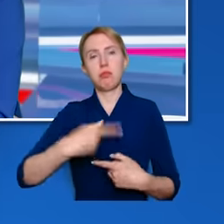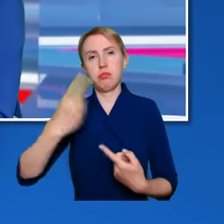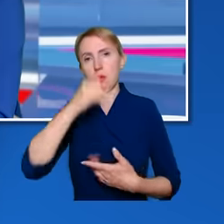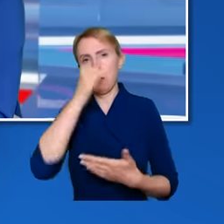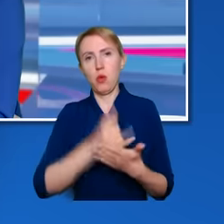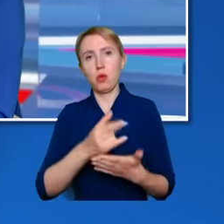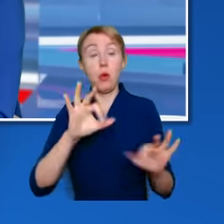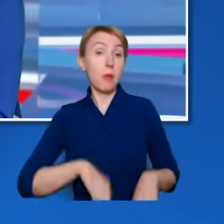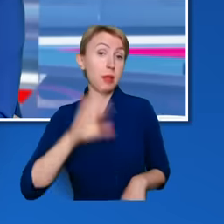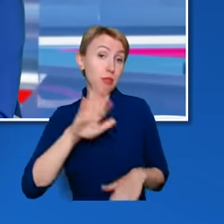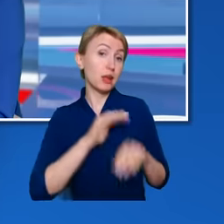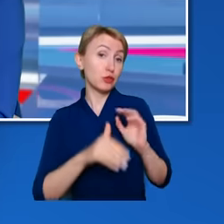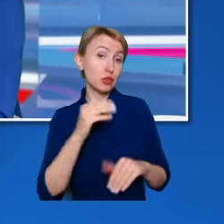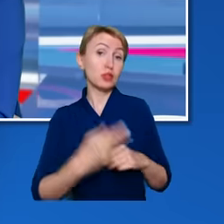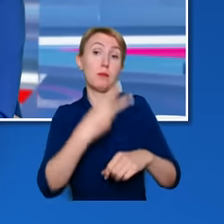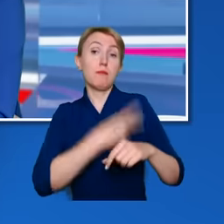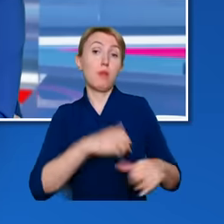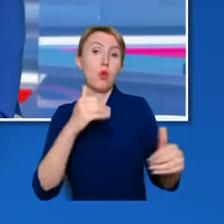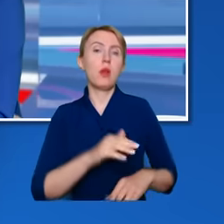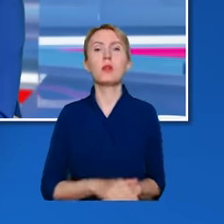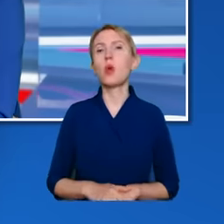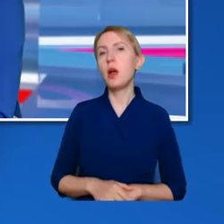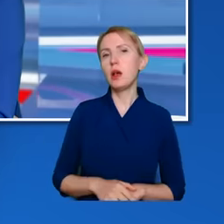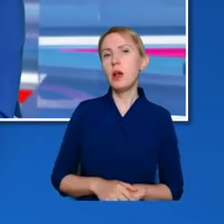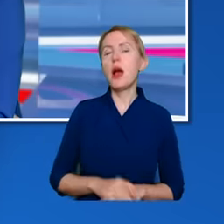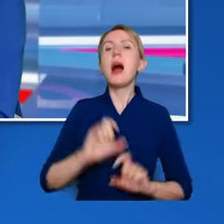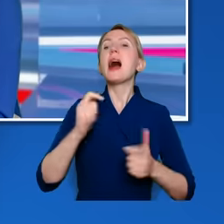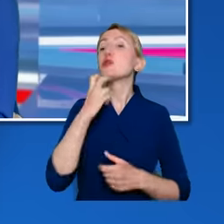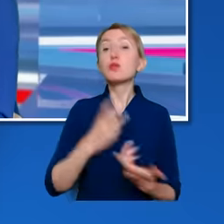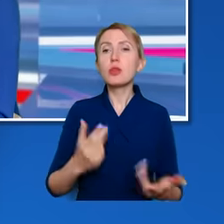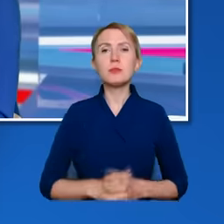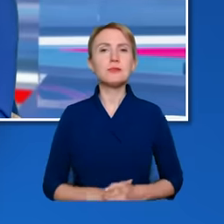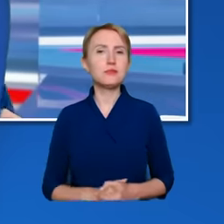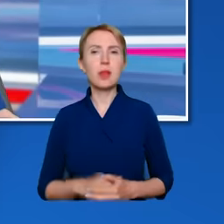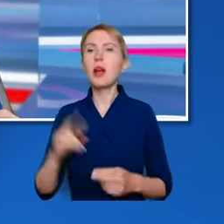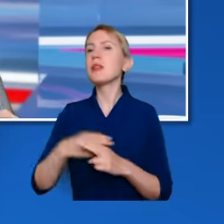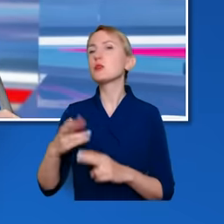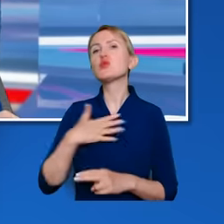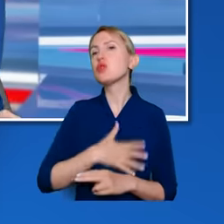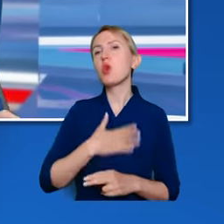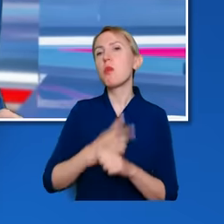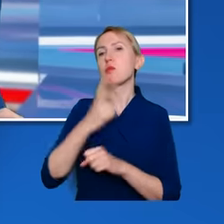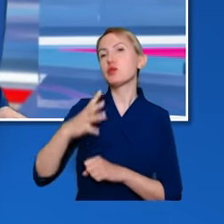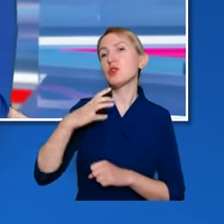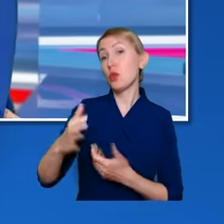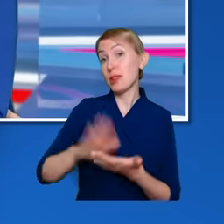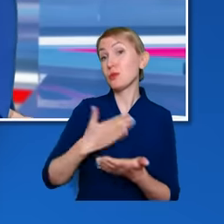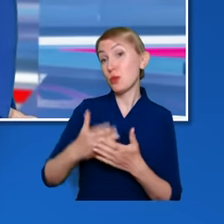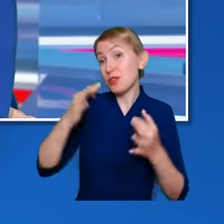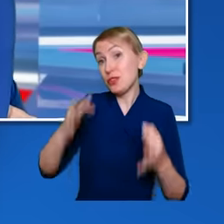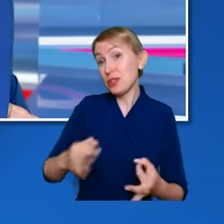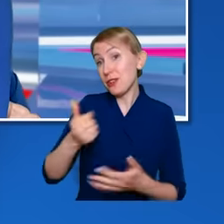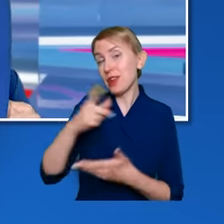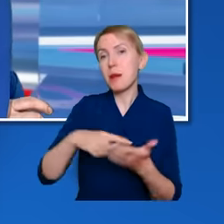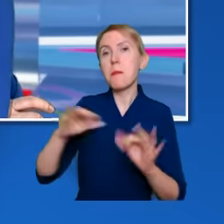pan miał szczęście, że został wpuszczony. Ma pani wielkie zainteresowania. Co z prądem? No niektórzy nie lubią wpuszczać gości, na przykład wspomniany dzisiaj wielokrotnie